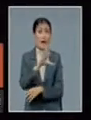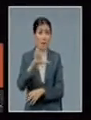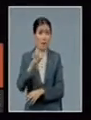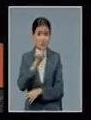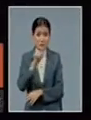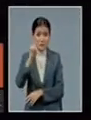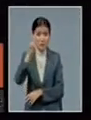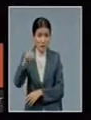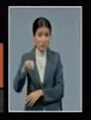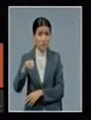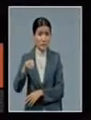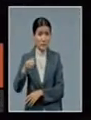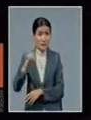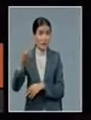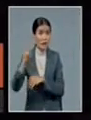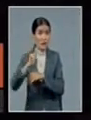500 ถึง 1,000 ล้านดอลลาร์สหรัฐหรือประมาณ